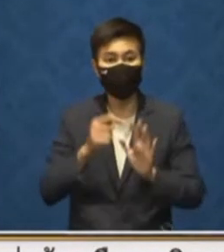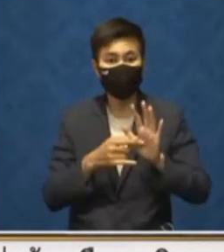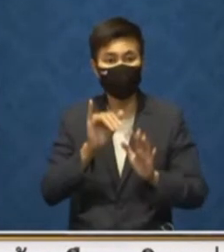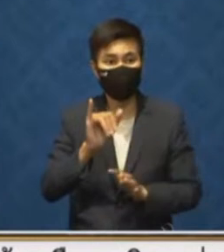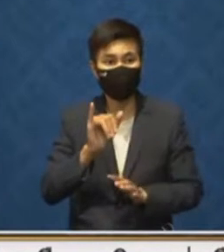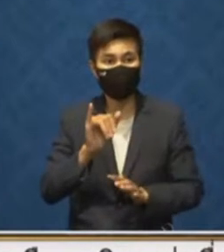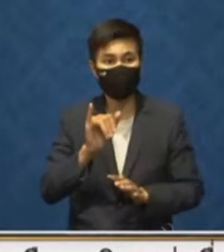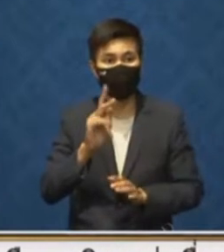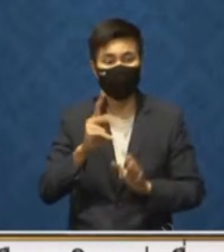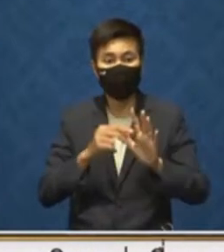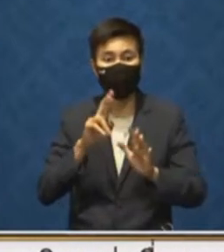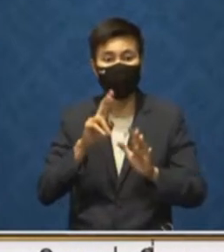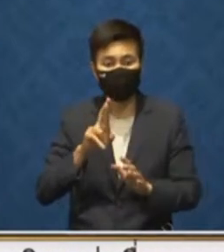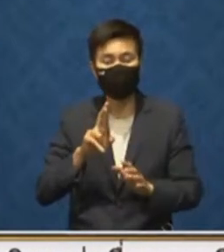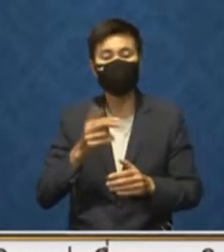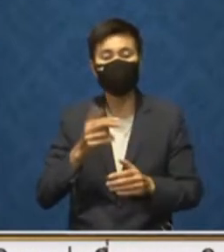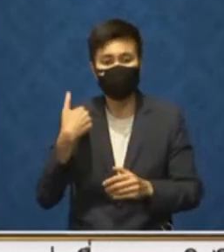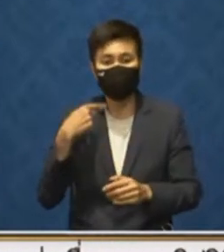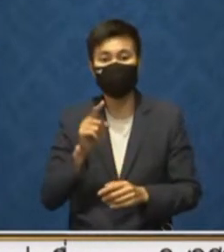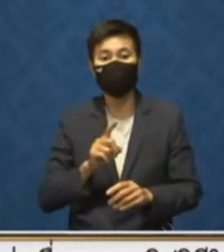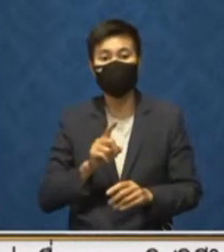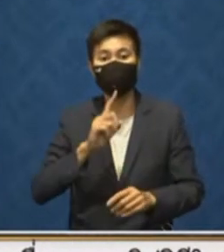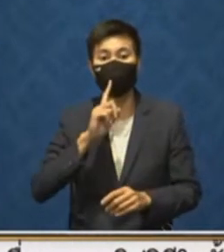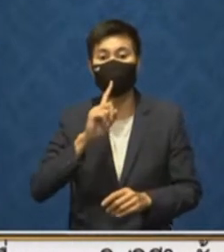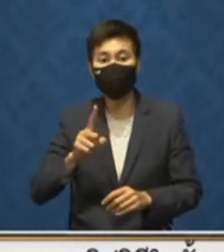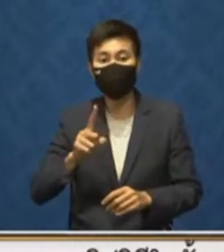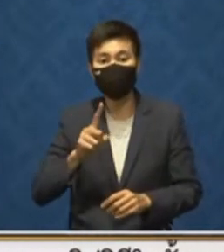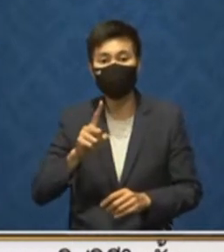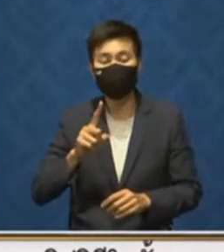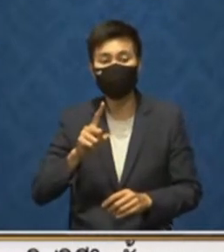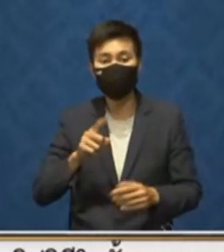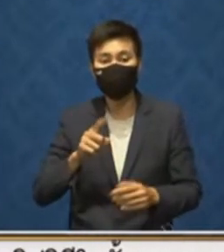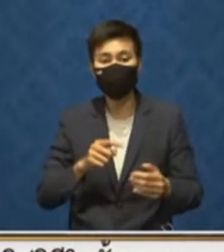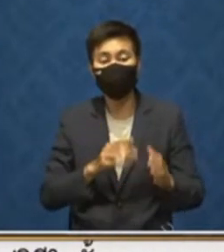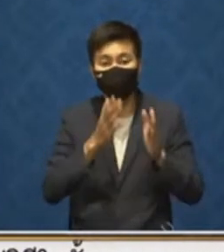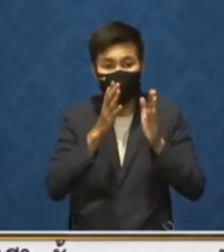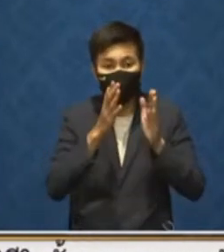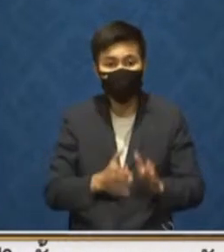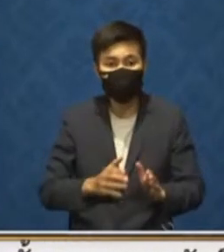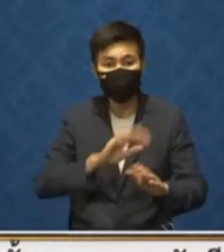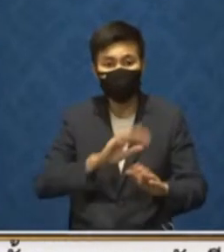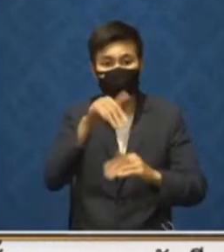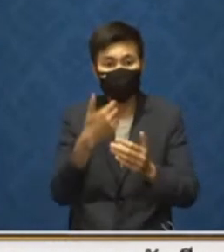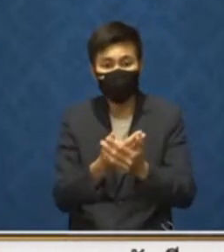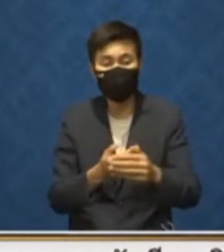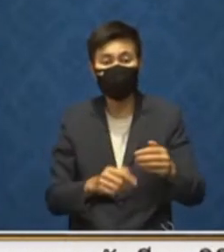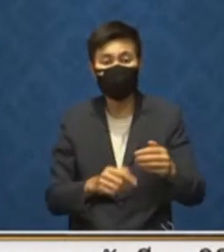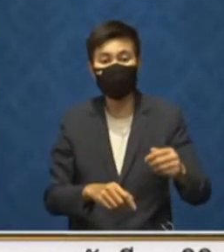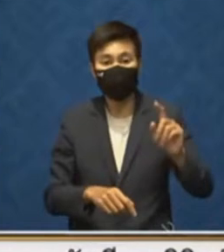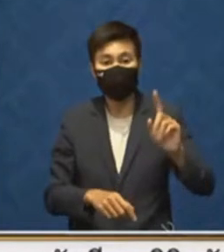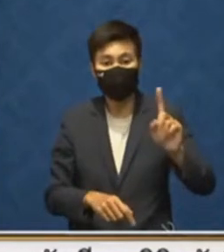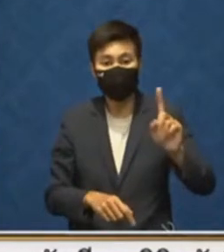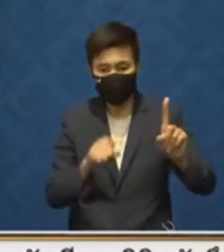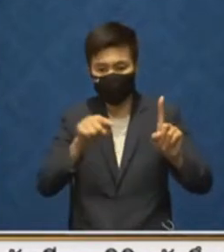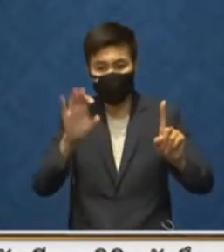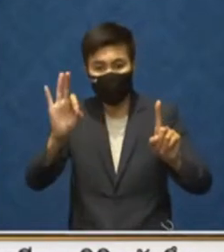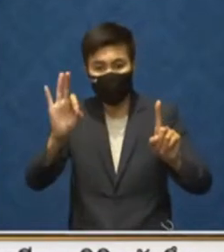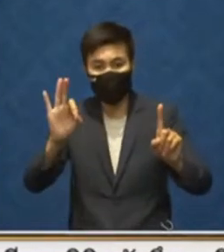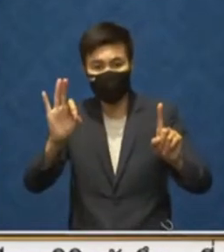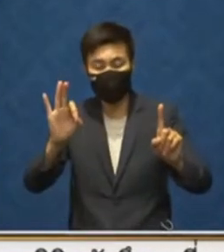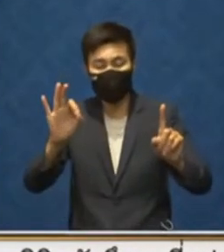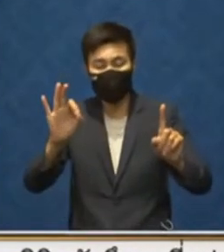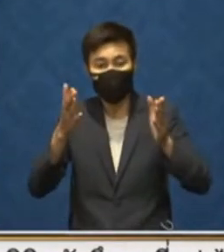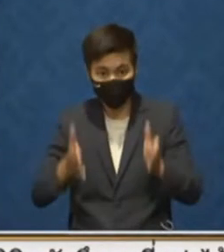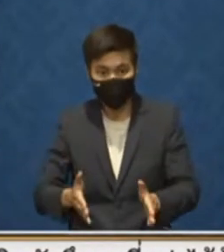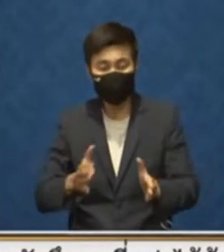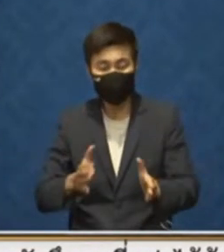คดีหลังข่าวแล้วด้วยสั่งฟ้องผู้ต้องหาที่ 1ถึงที่ 9เนี่ยตามความผิดประมวลกฎ